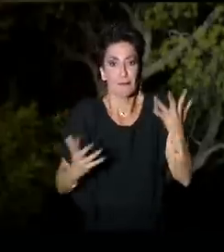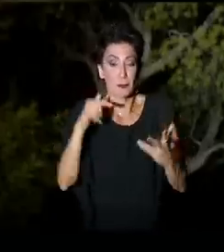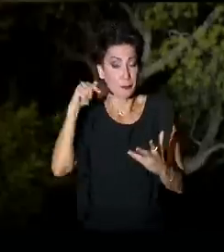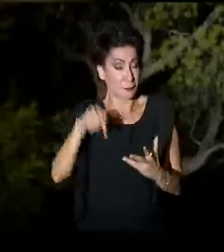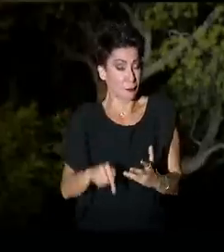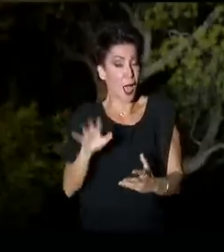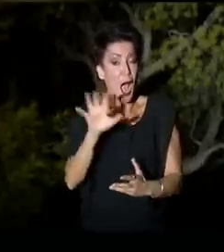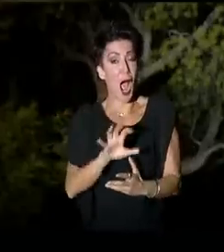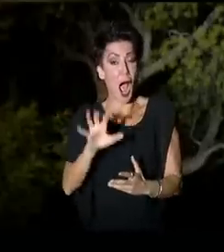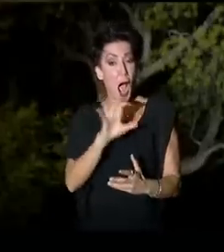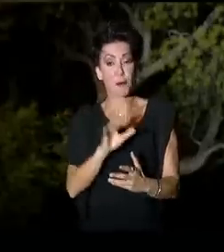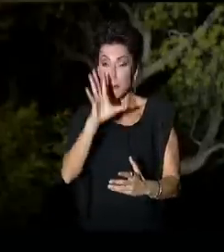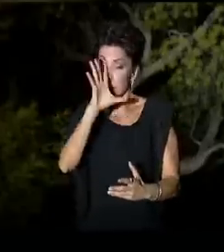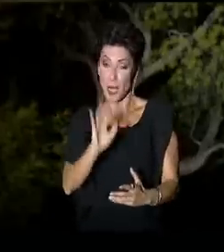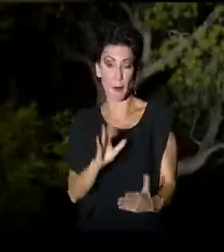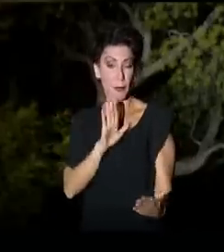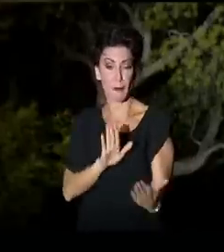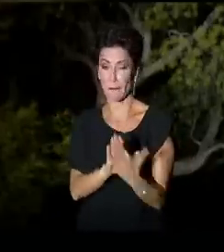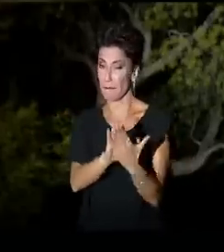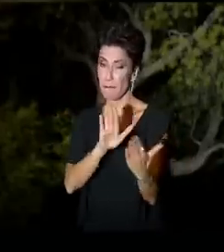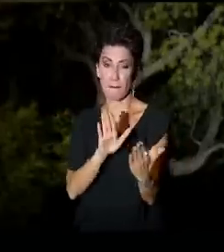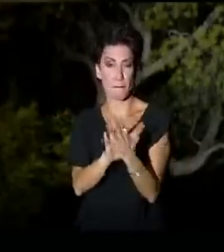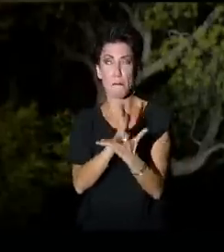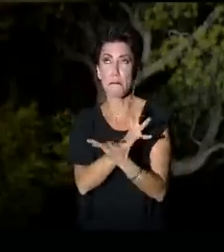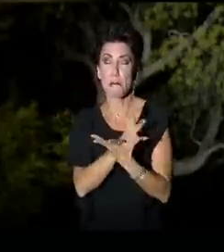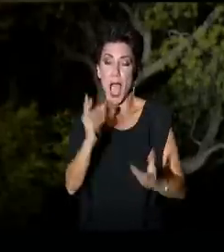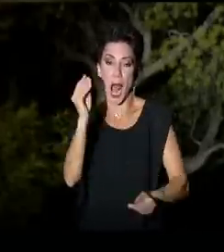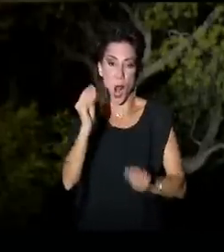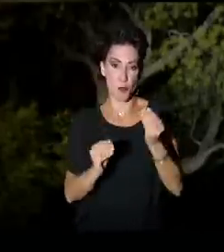αντιμετωπίζουμε τόσα περίπλοκα προβλήματα.